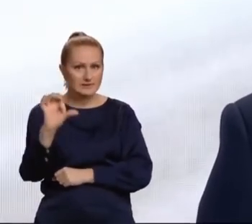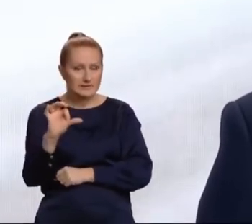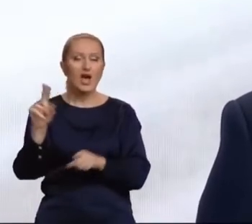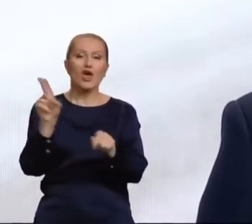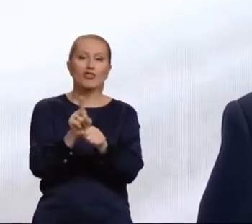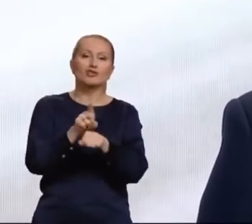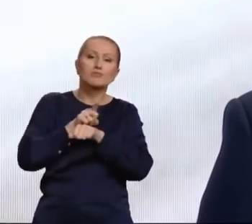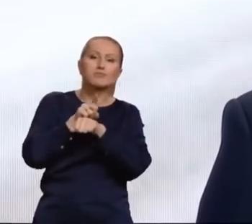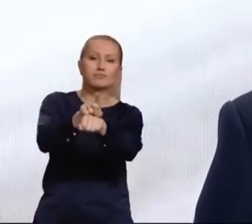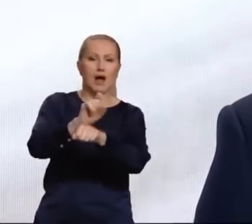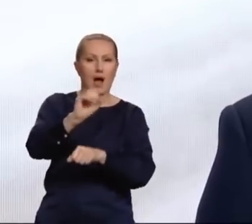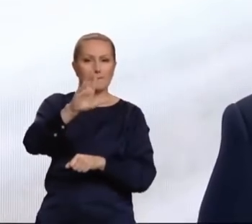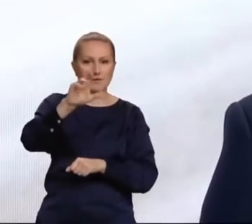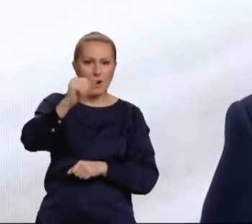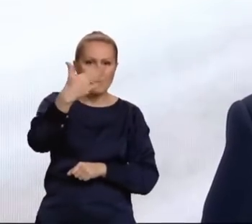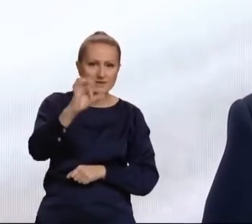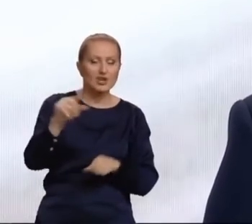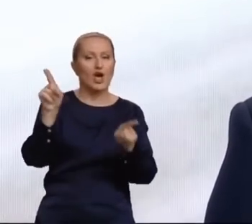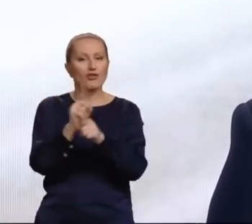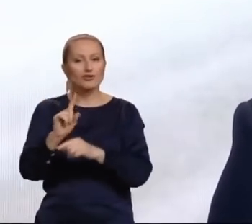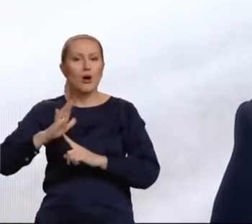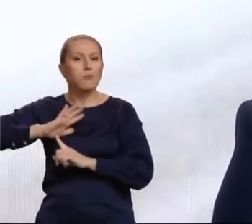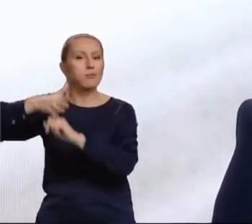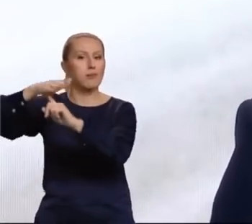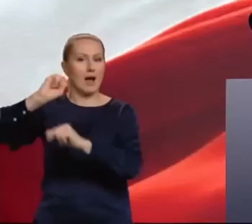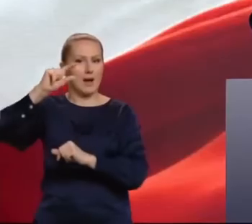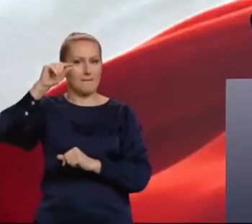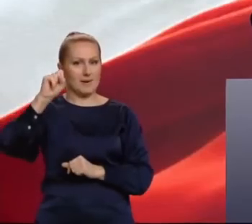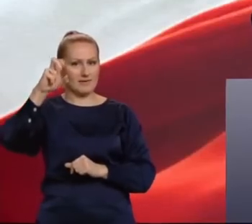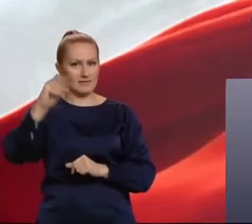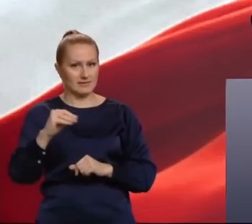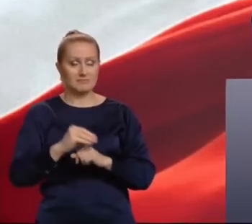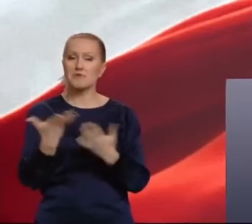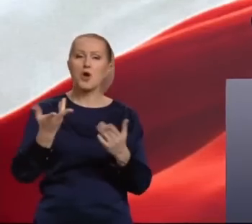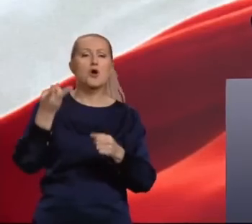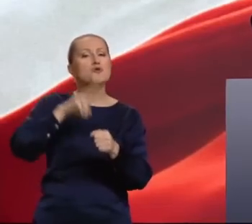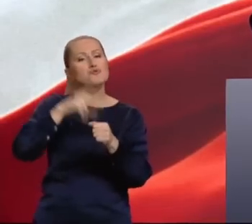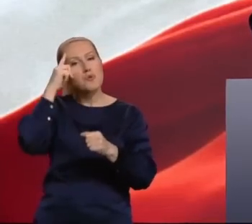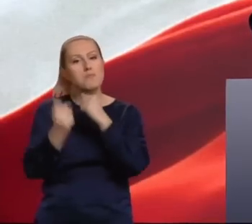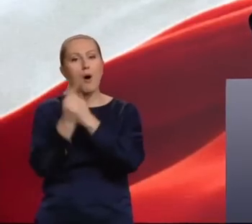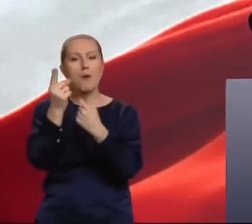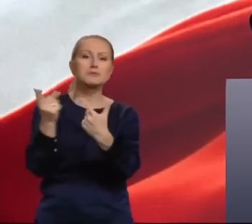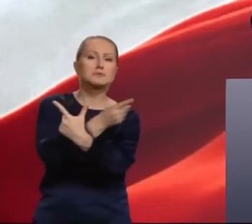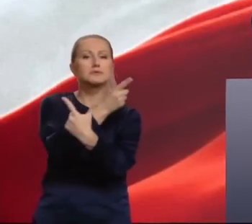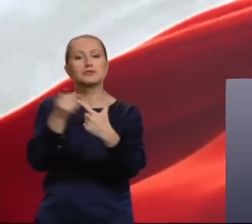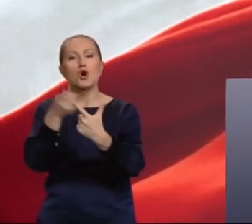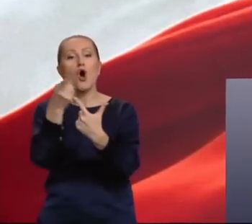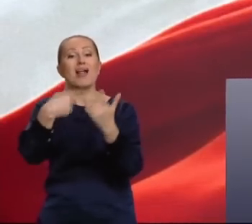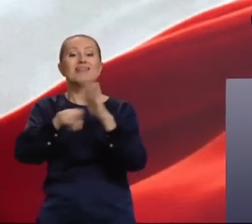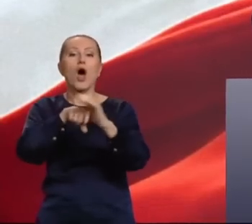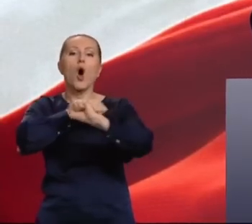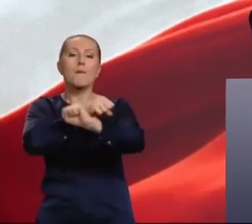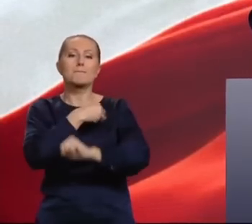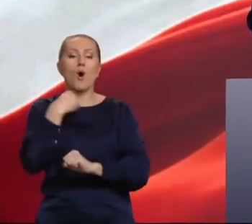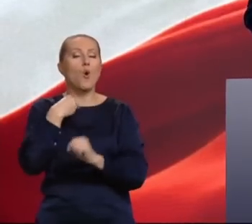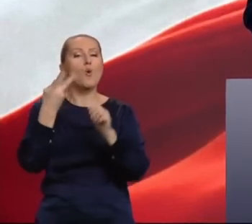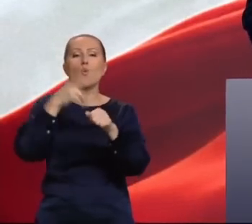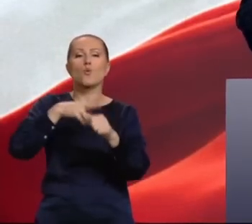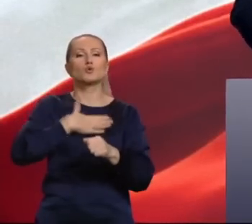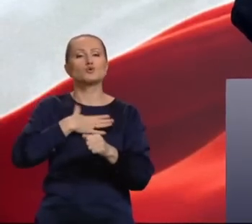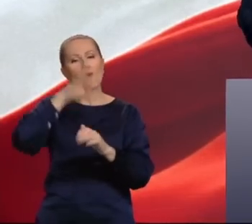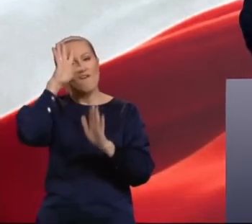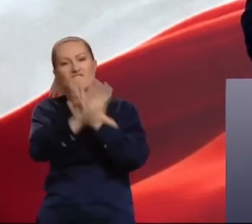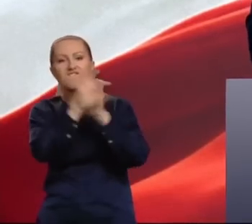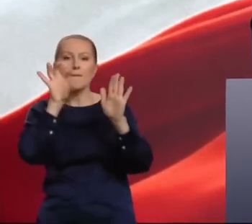HIMARS, czołgi Abrams oraz śmigłowce Apache. Którą z koncepcji obrony Rzeczpospolitej widzą państwo jako